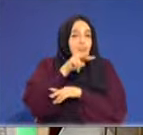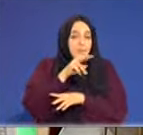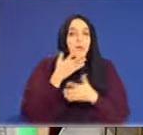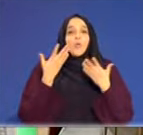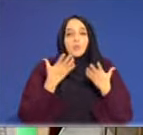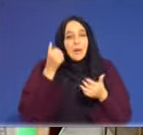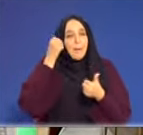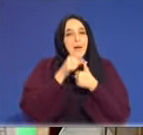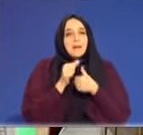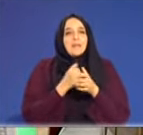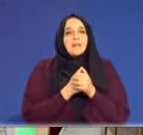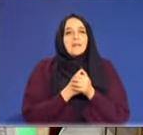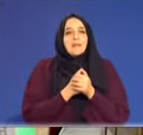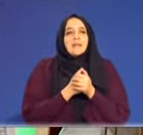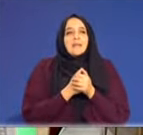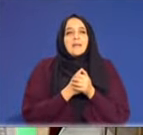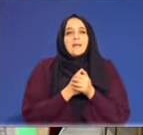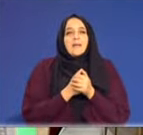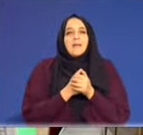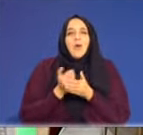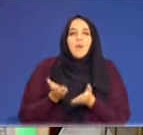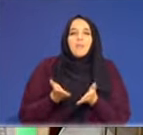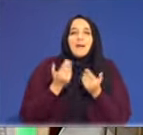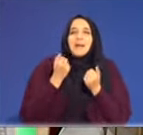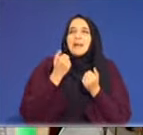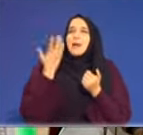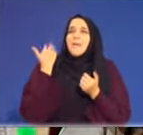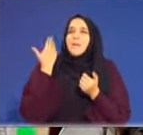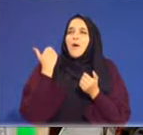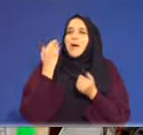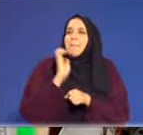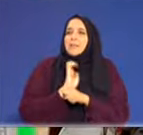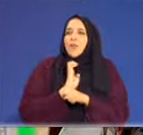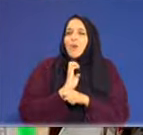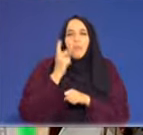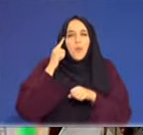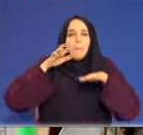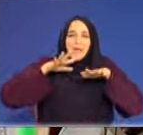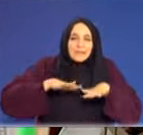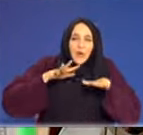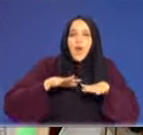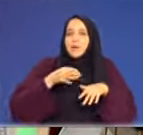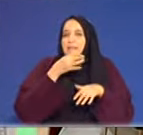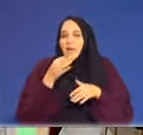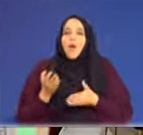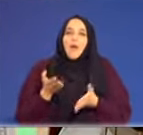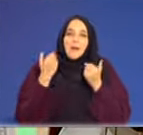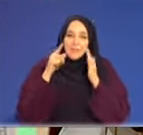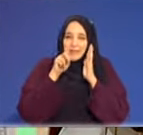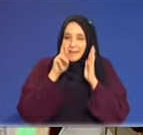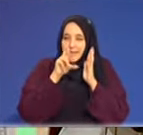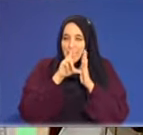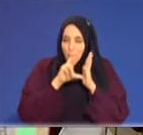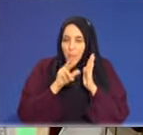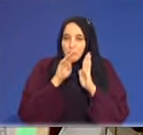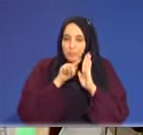فقط العنوان: إزالة الضغوط عن الخصوم. ستكون المتابعة لهذه الحالة